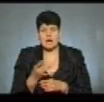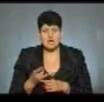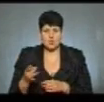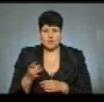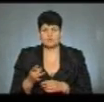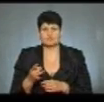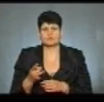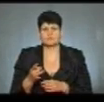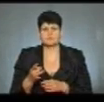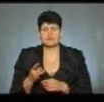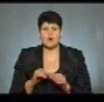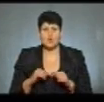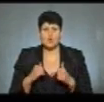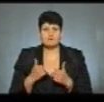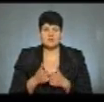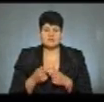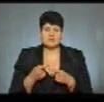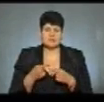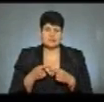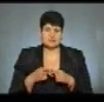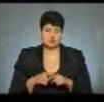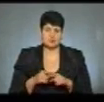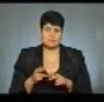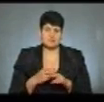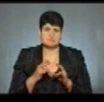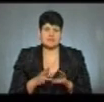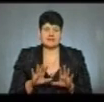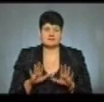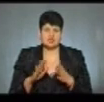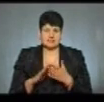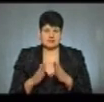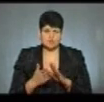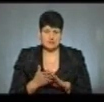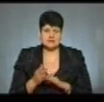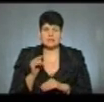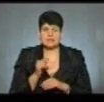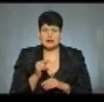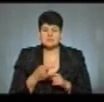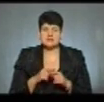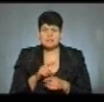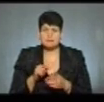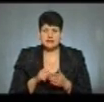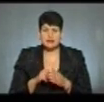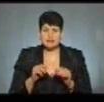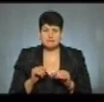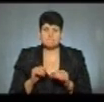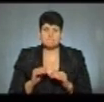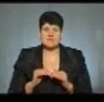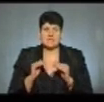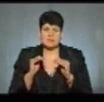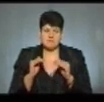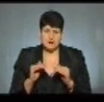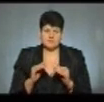районної комісії техногенно-екологічної безпеки надзвичайних ситуацій. Тобто там це питання піднімалося, відповідно,